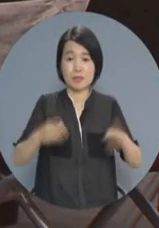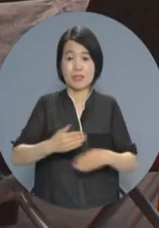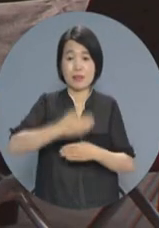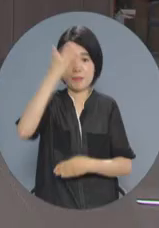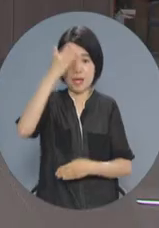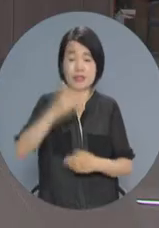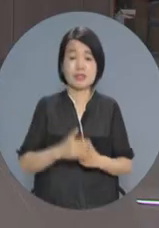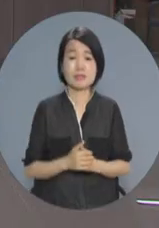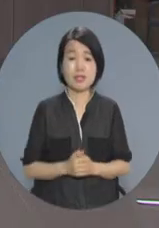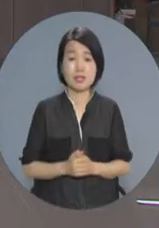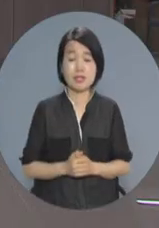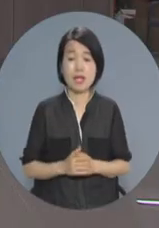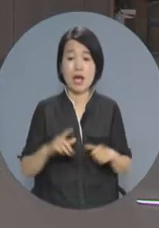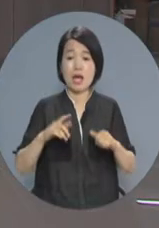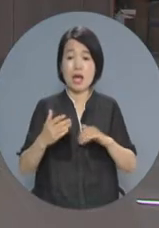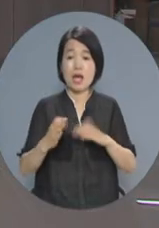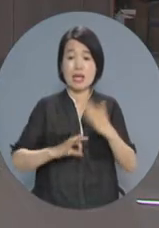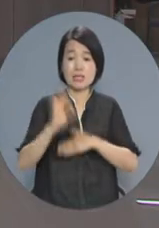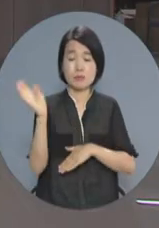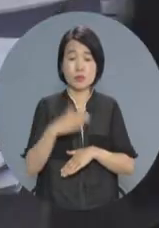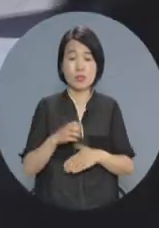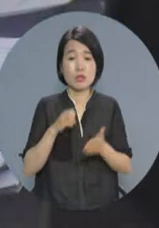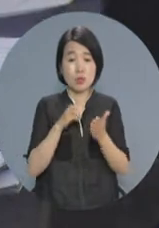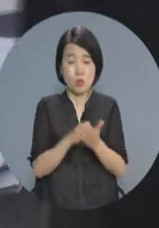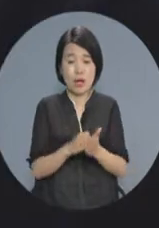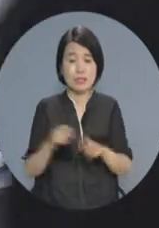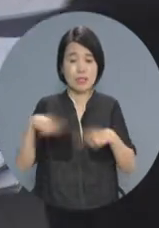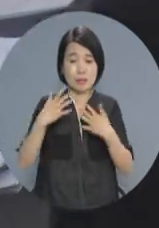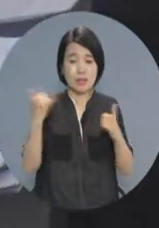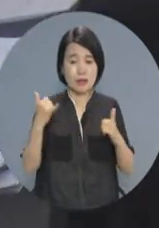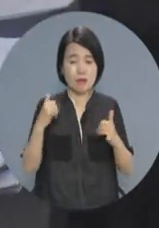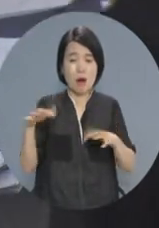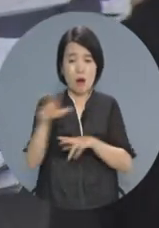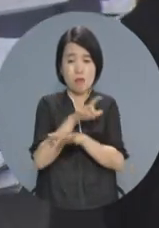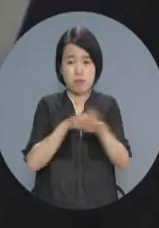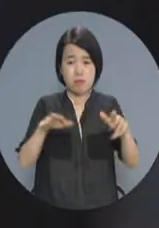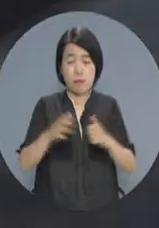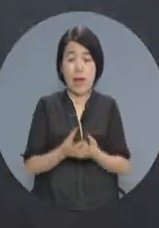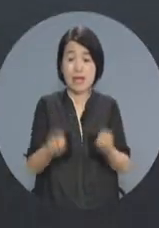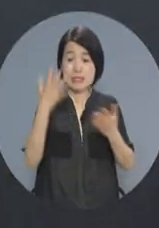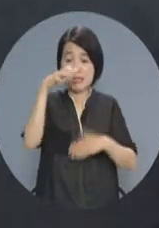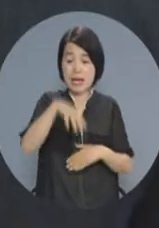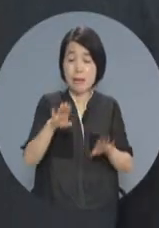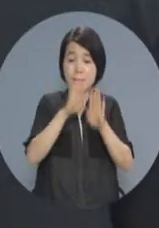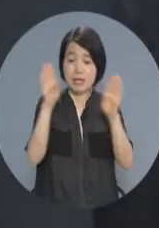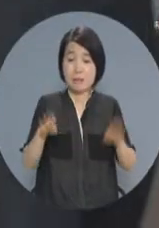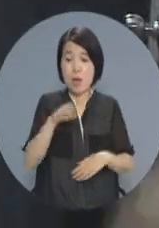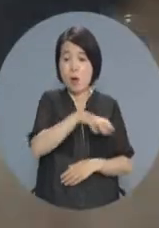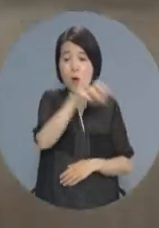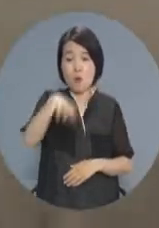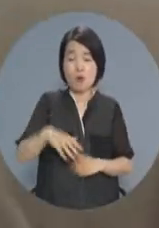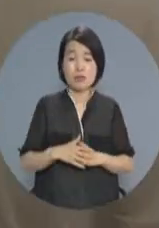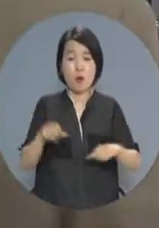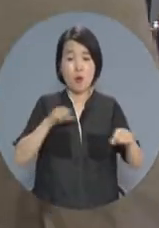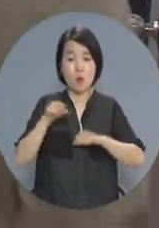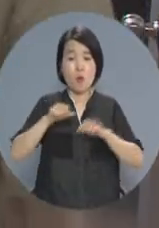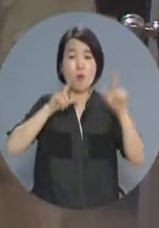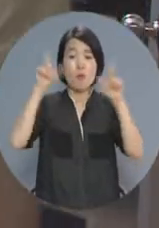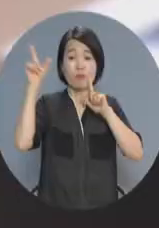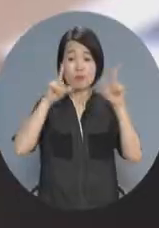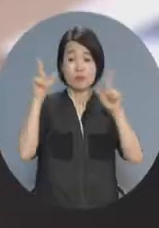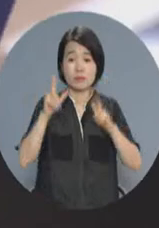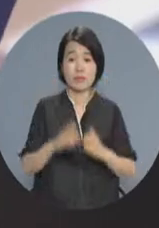개막했습니다. 오전부터 등록 창구는 참가자들로 붐볐고 행사장이 마련된 박람회장 곳곳은 활기가